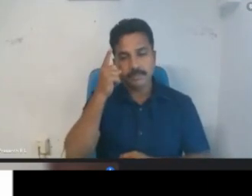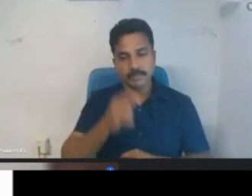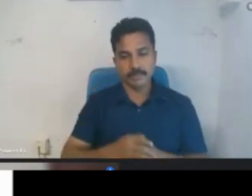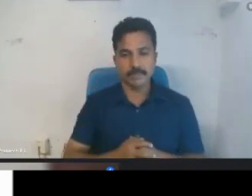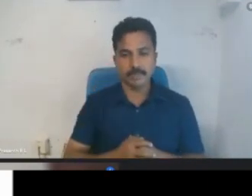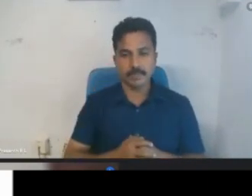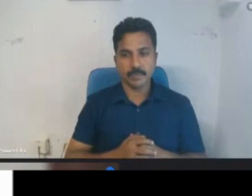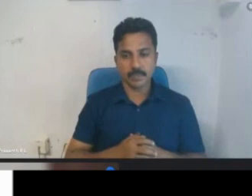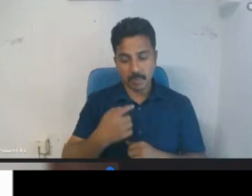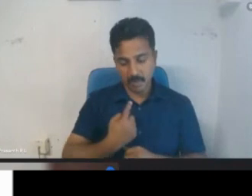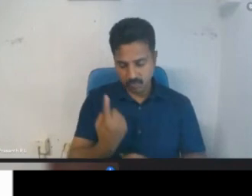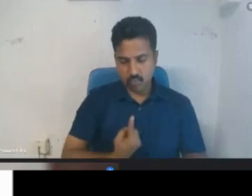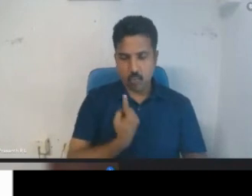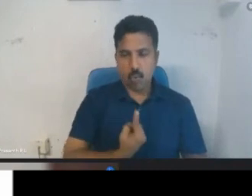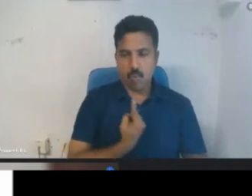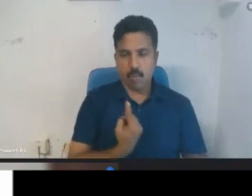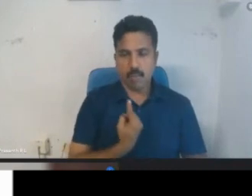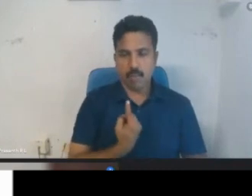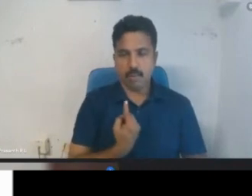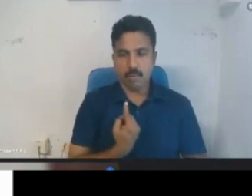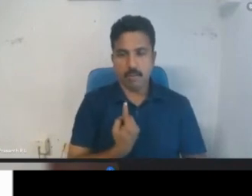എന്നുള്ളതാണ്. ഒറ്റപ്പെടലുകൾ,